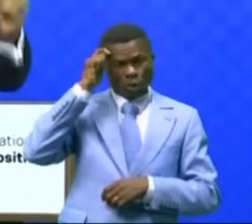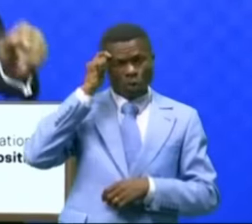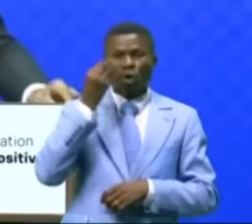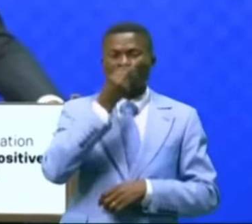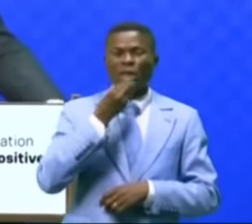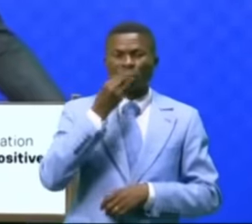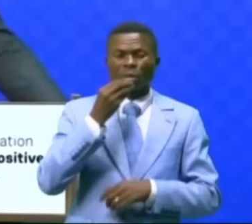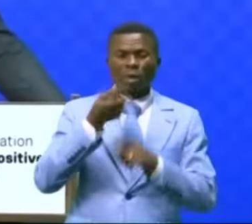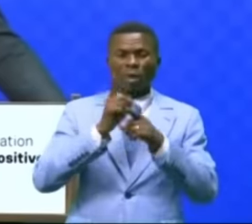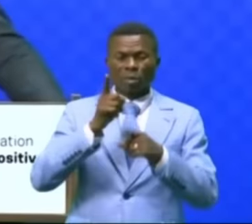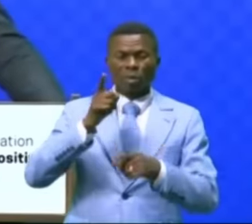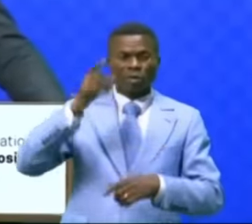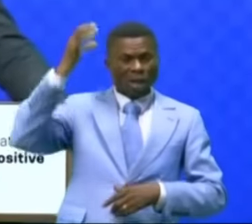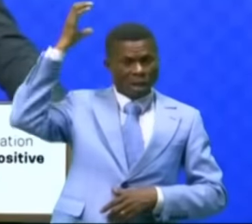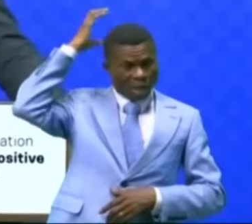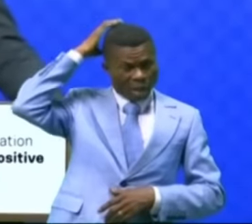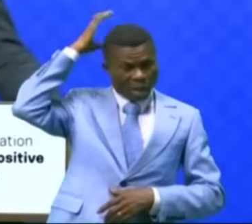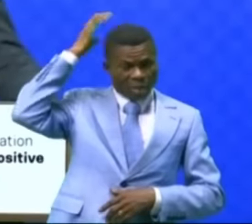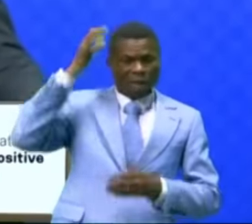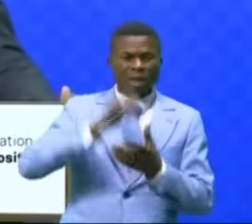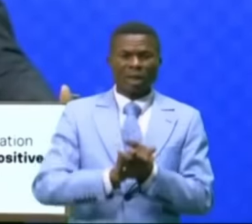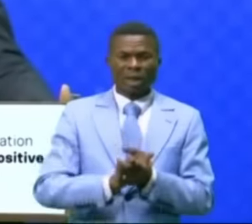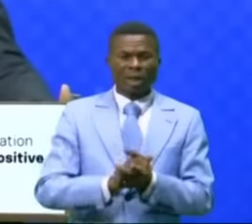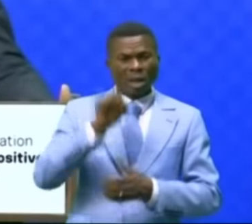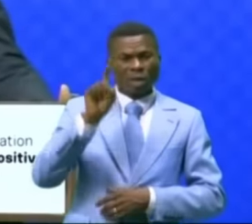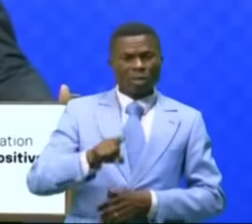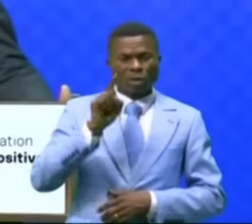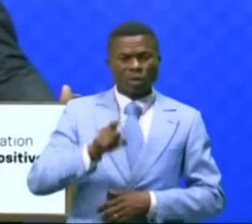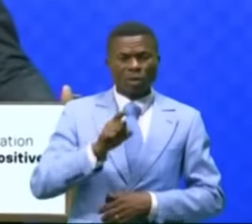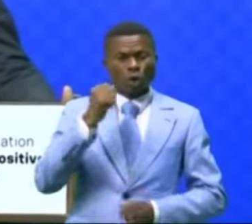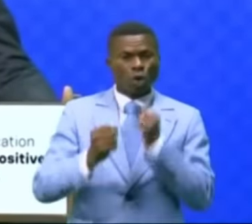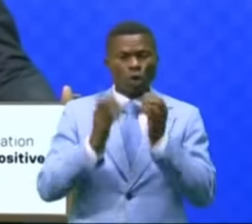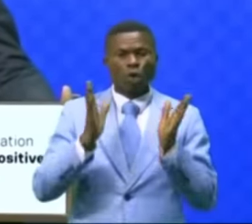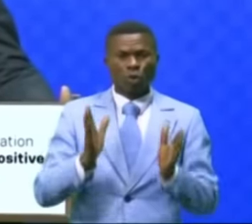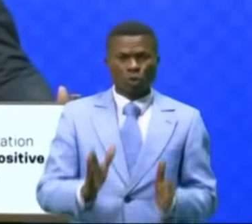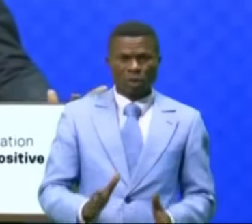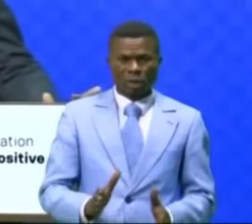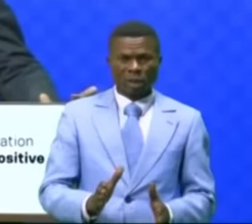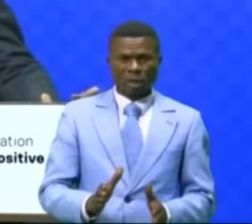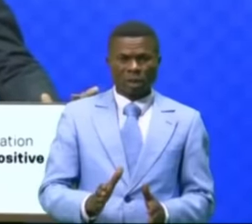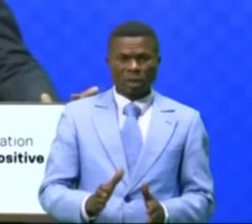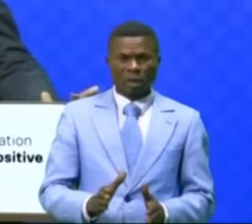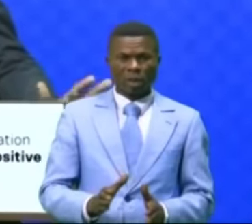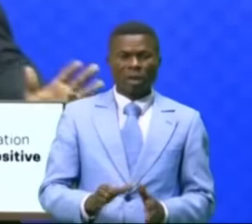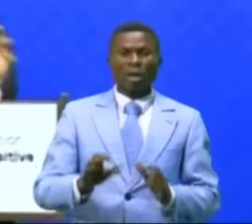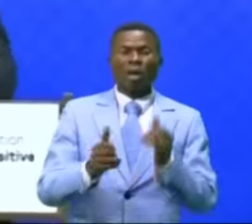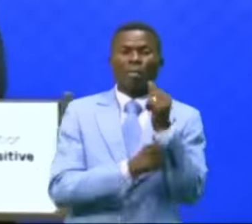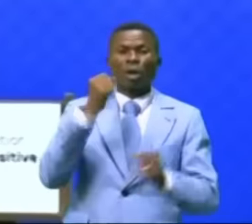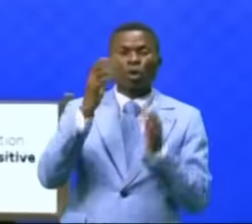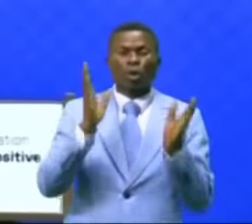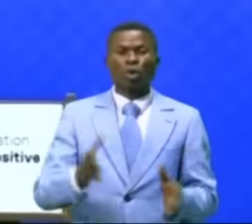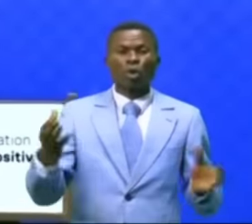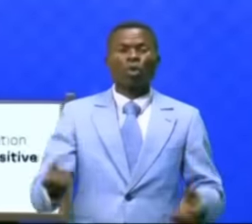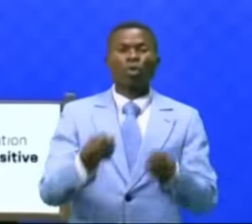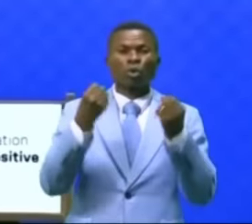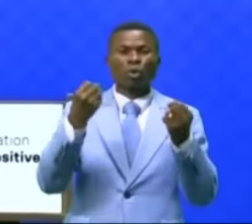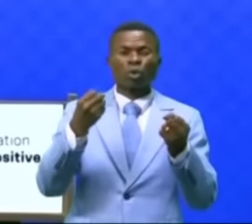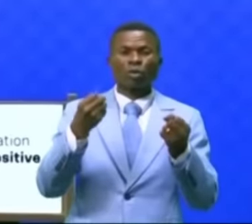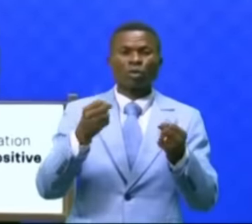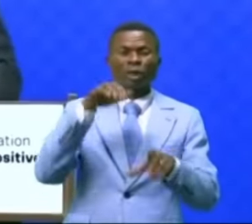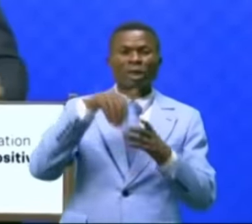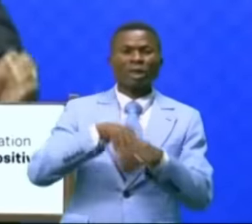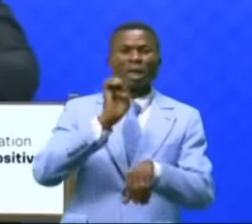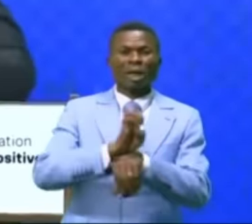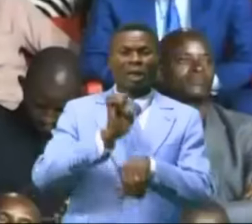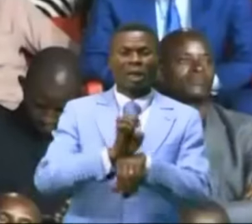tenus par l'abbé Chaud et je les cite, où on avait besoin d'un courageux. Est-ce que le fameux courageux a été trouvé par l'Église catholique,